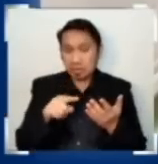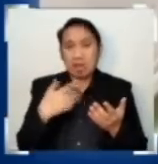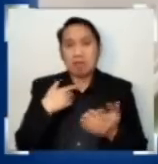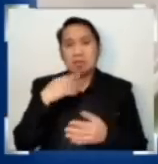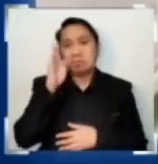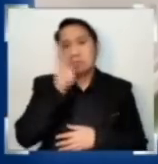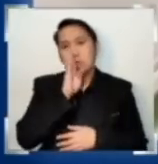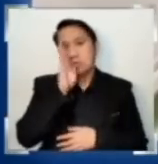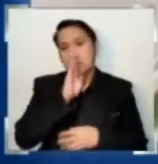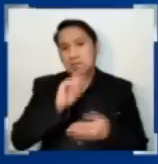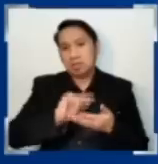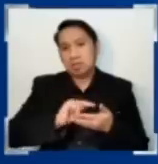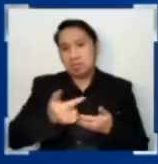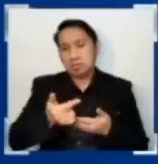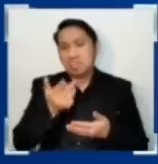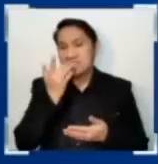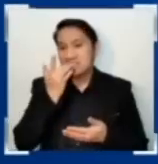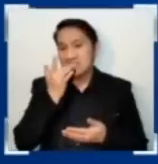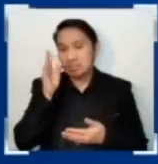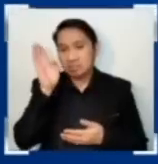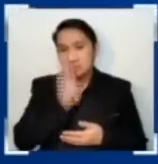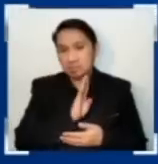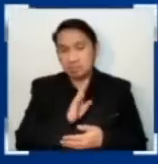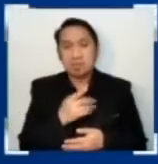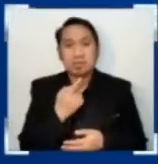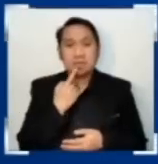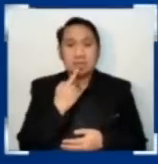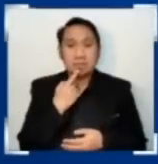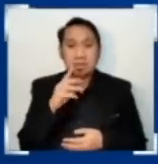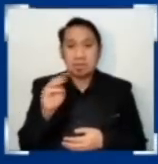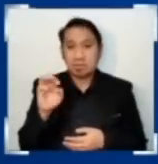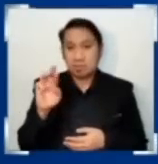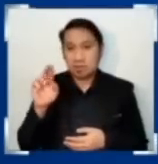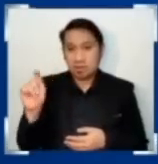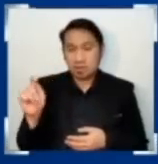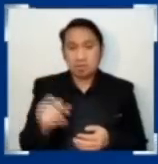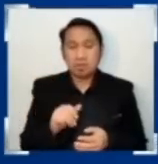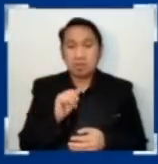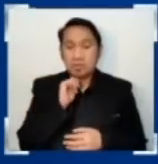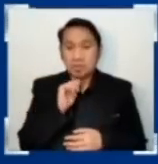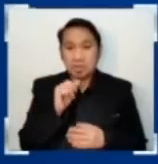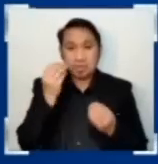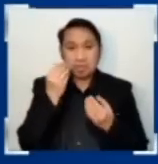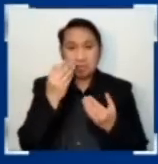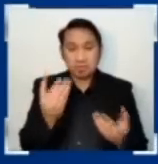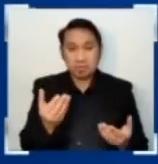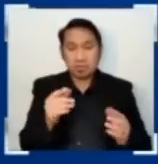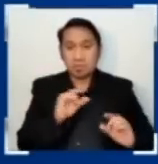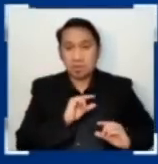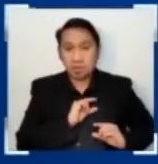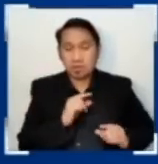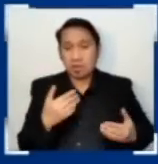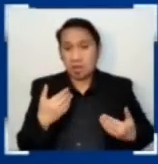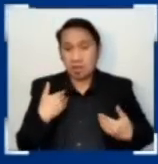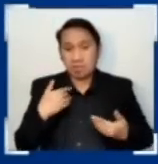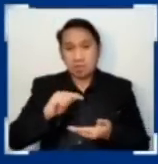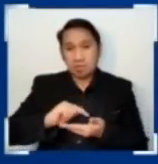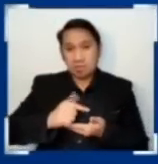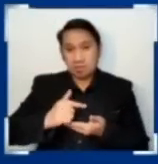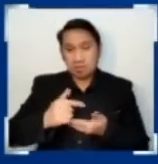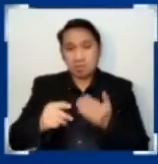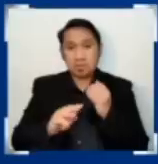at nabasag ang screen. Ayon sa pamunuan ng MRT3, hindi na-inform ang mga security guard na may lamang laptop ang bag ni